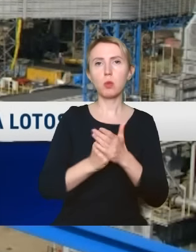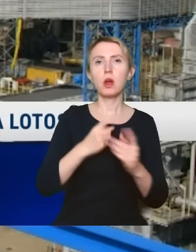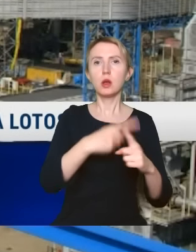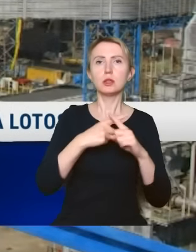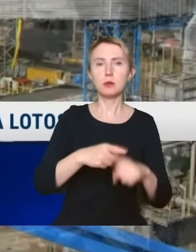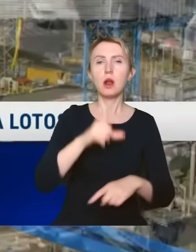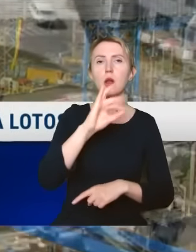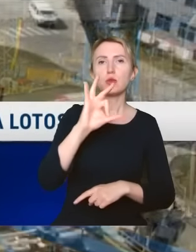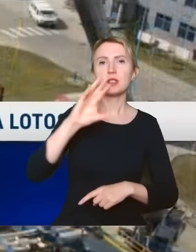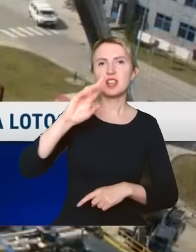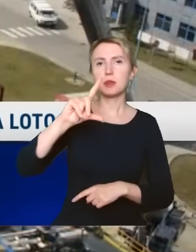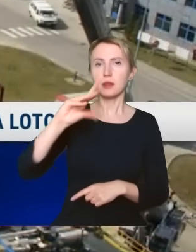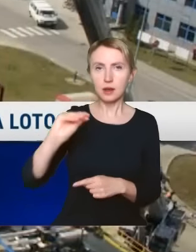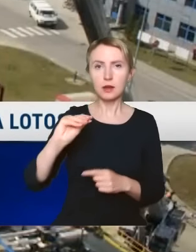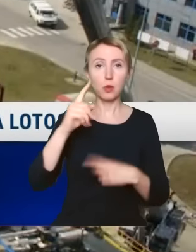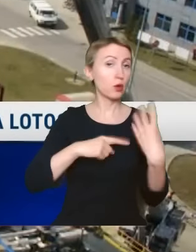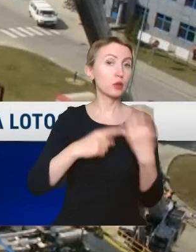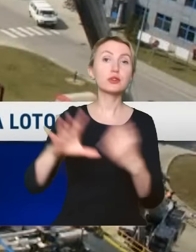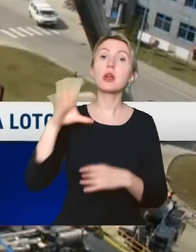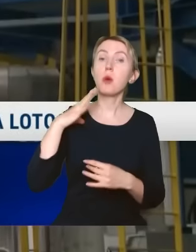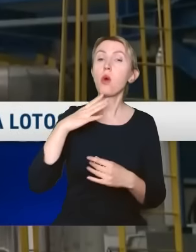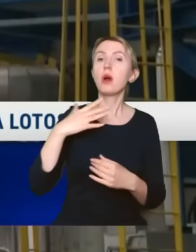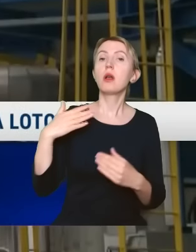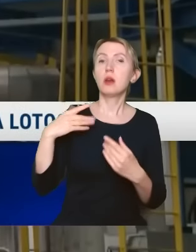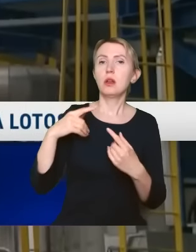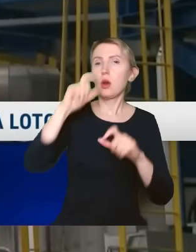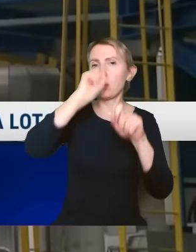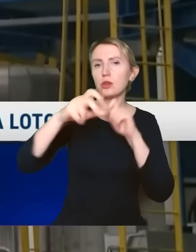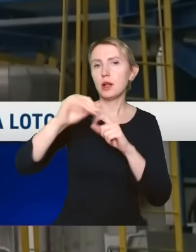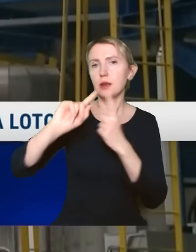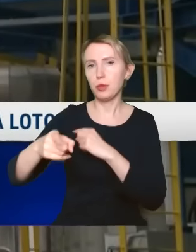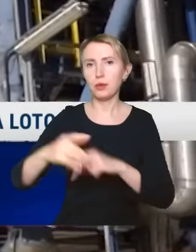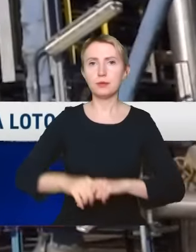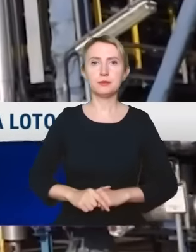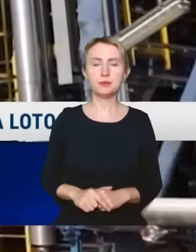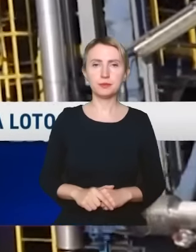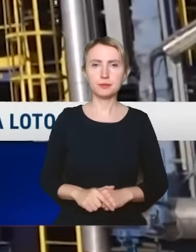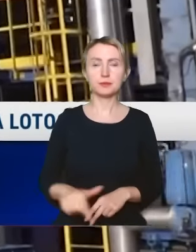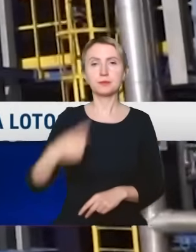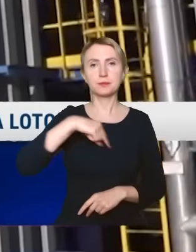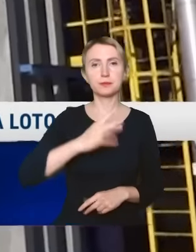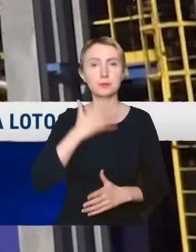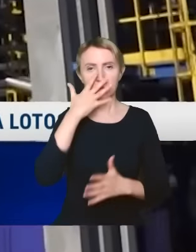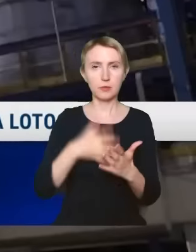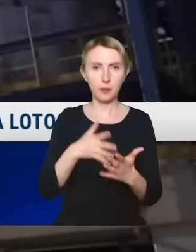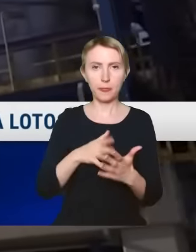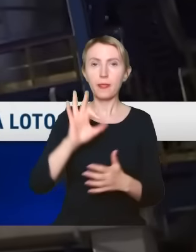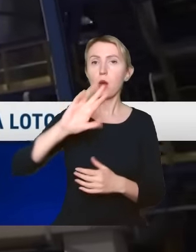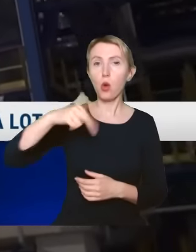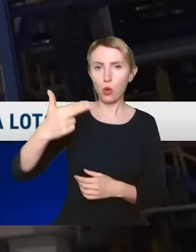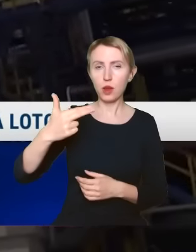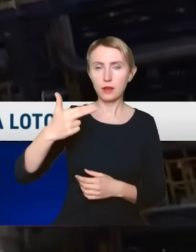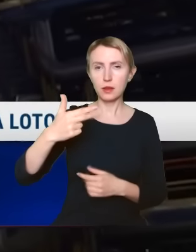Terminale, gdyż jej rozliczenie nastąpiło już po zakończeniu kontroli NIK. W naszej ocenie Orlen